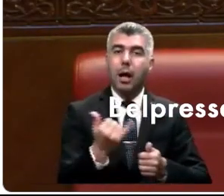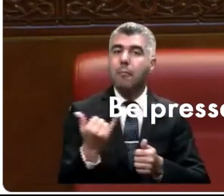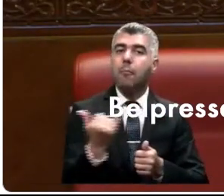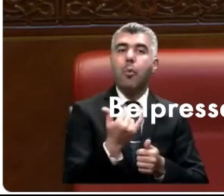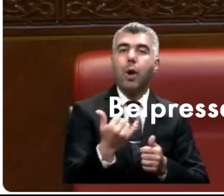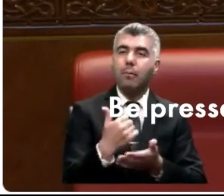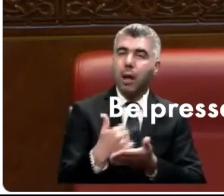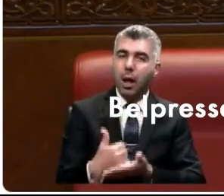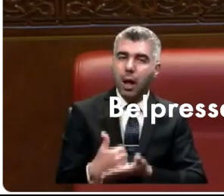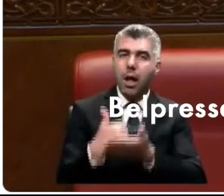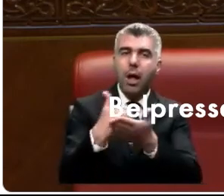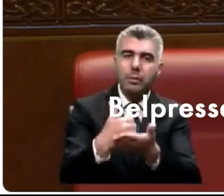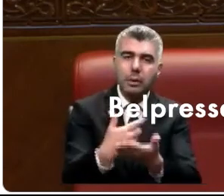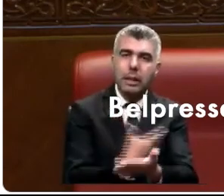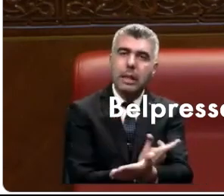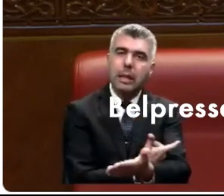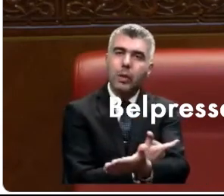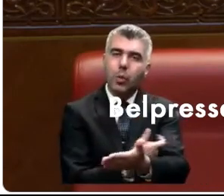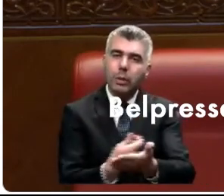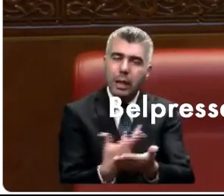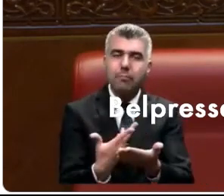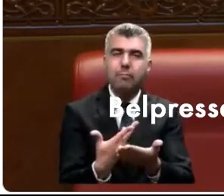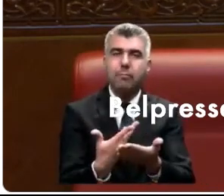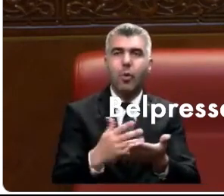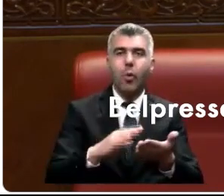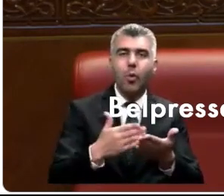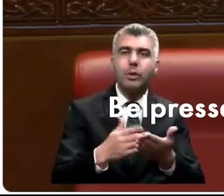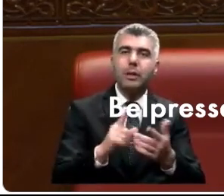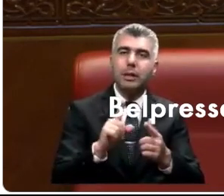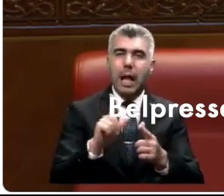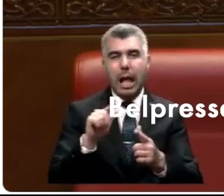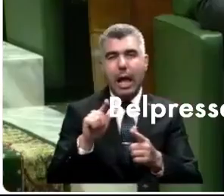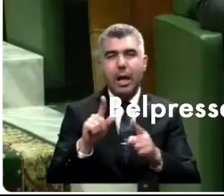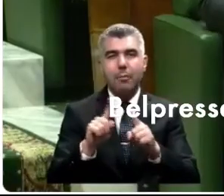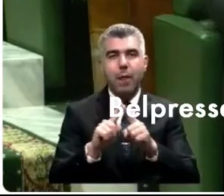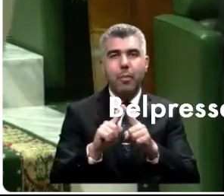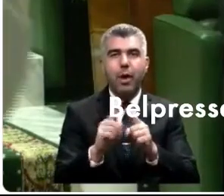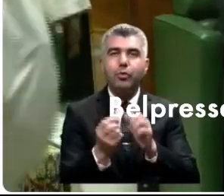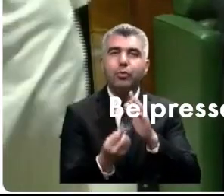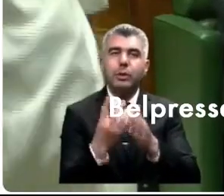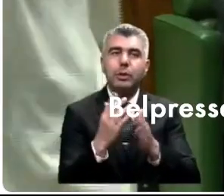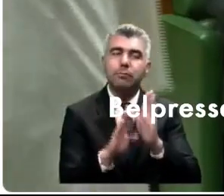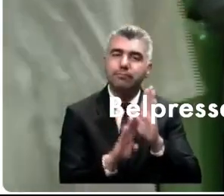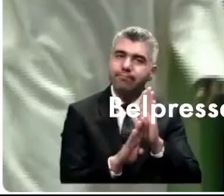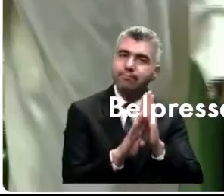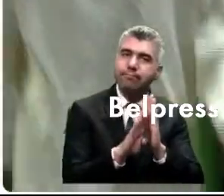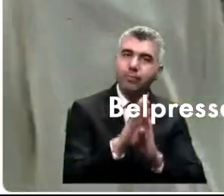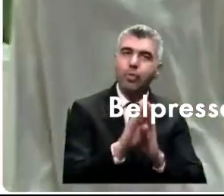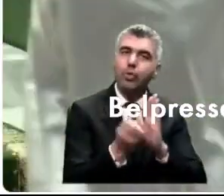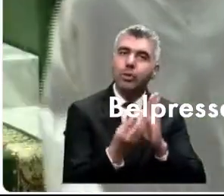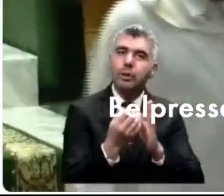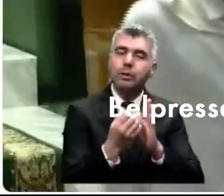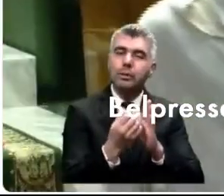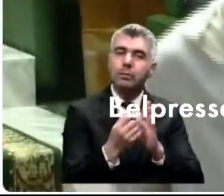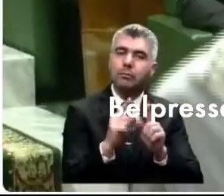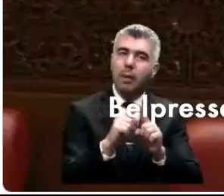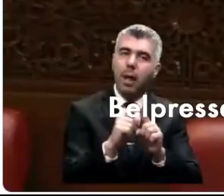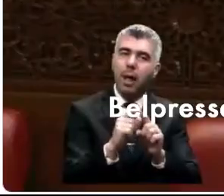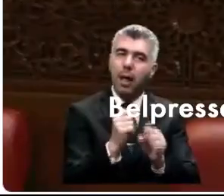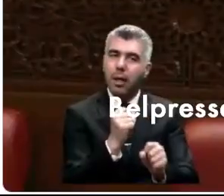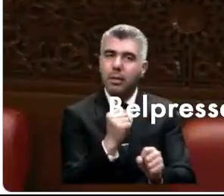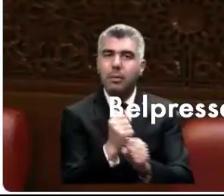وه اللي اعطى ضمو اللي عطى الامكانيات اللي عنده البسيطه هذا كيبين بان هناك جيل صاعد اللي كيتسنى فقط ينتظر فقط